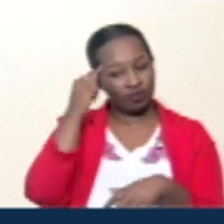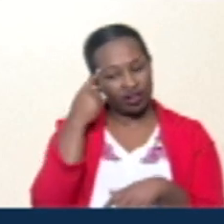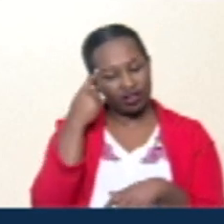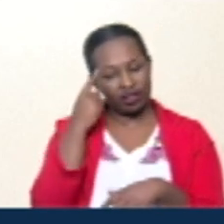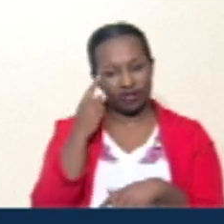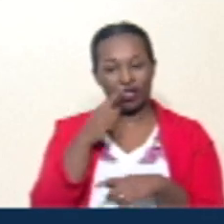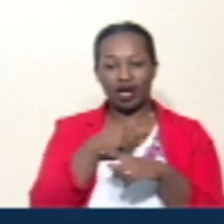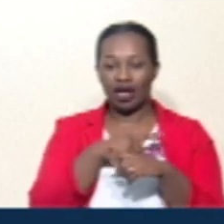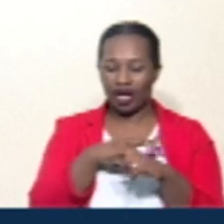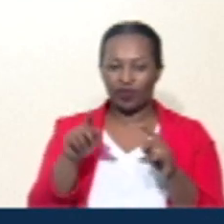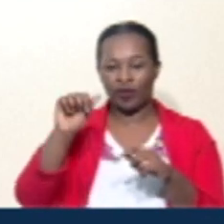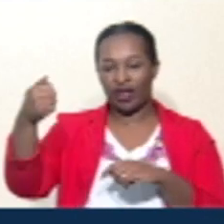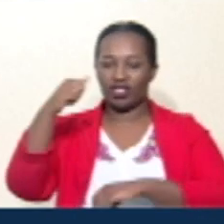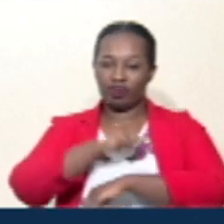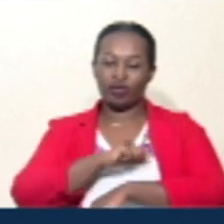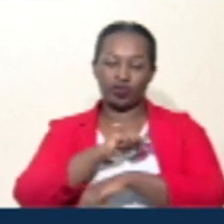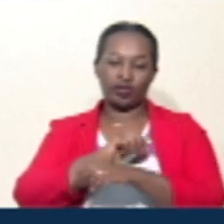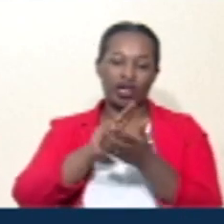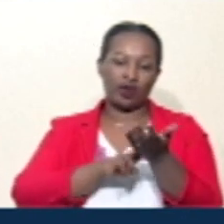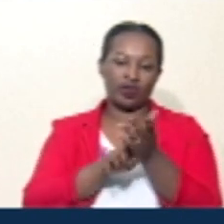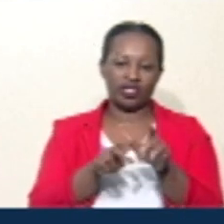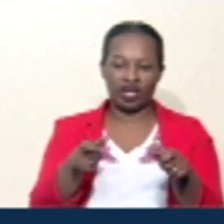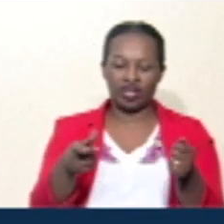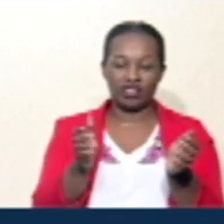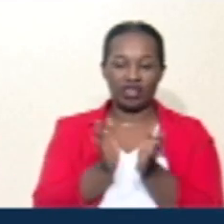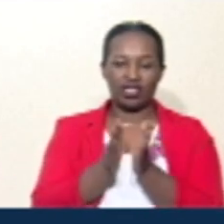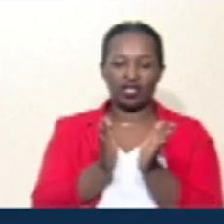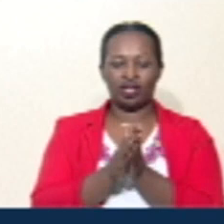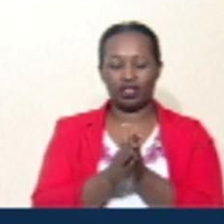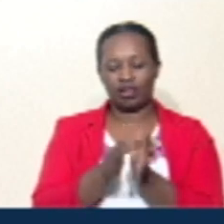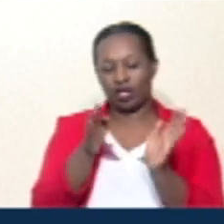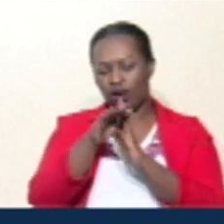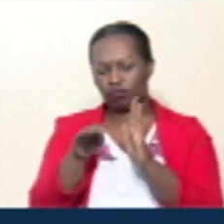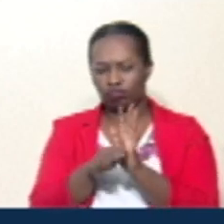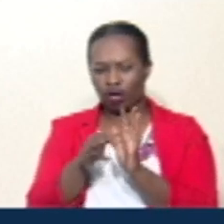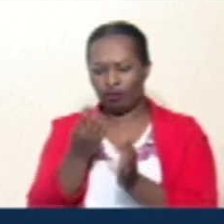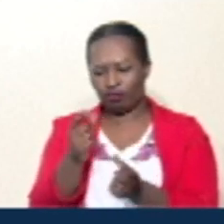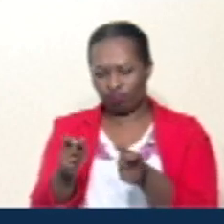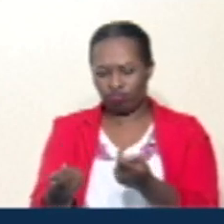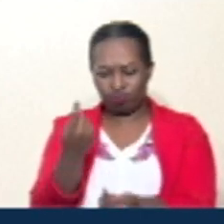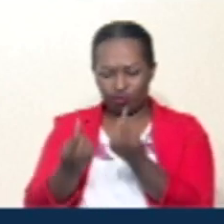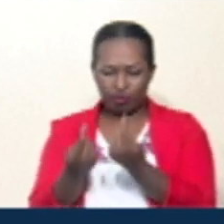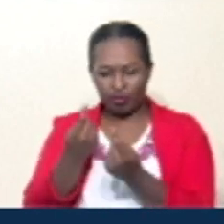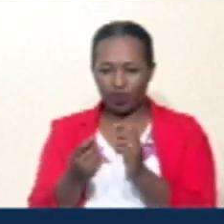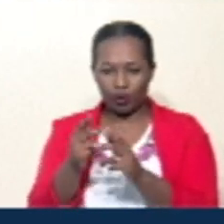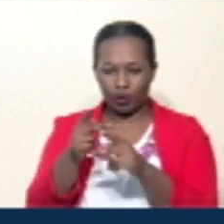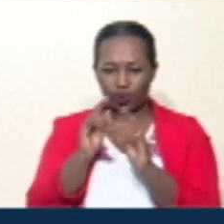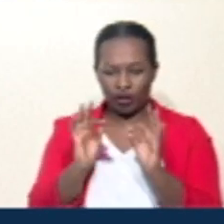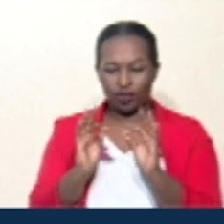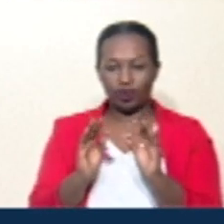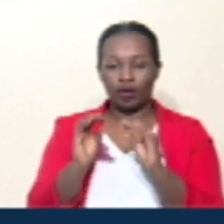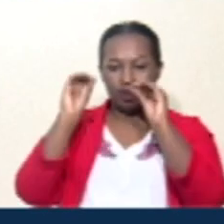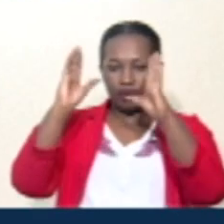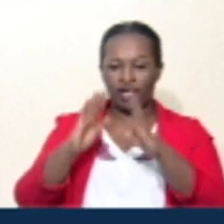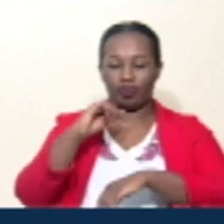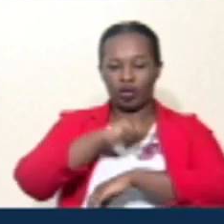turabitekerezaho. Gusa hari n'andi mashuri akoresha gaze n'amashyiga arondereza ibicanwa. Viviane Shimwe n'umwarimu mu